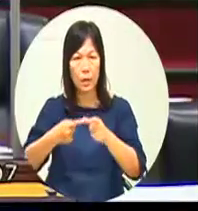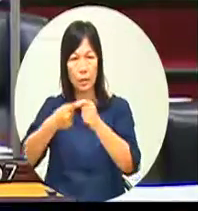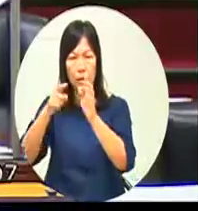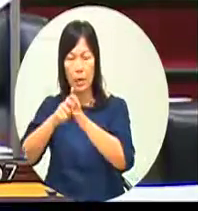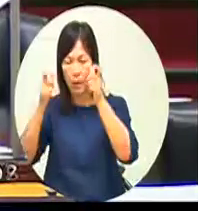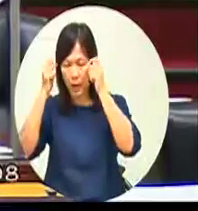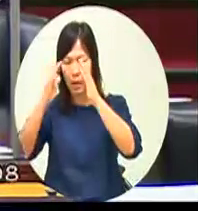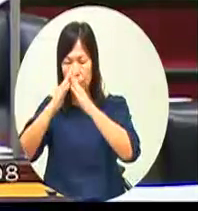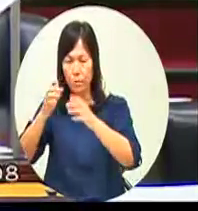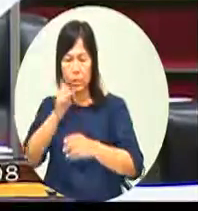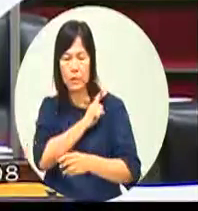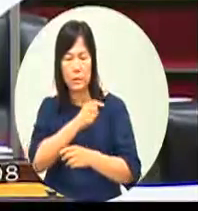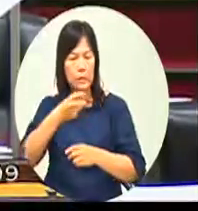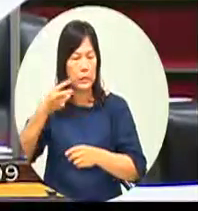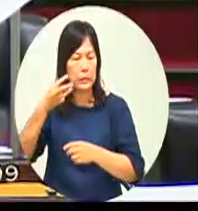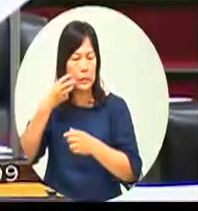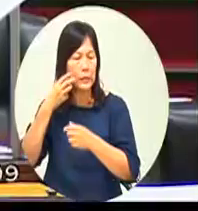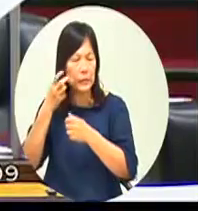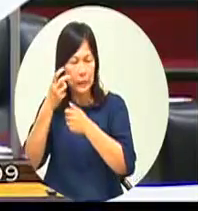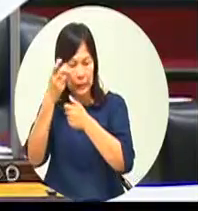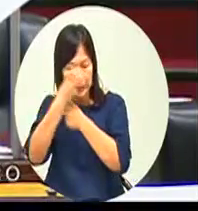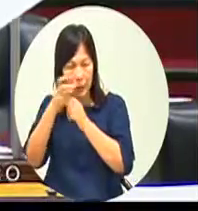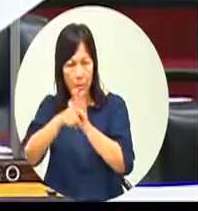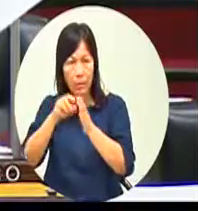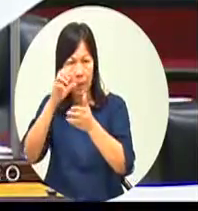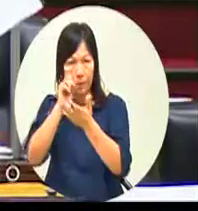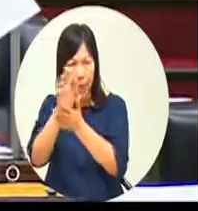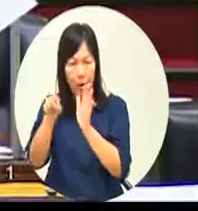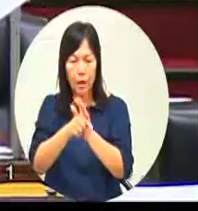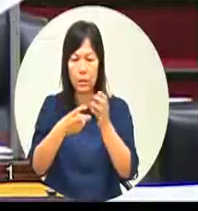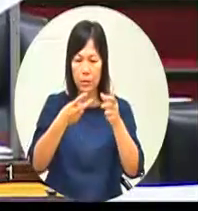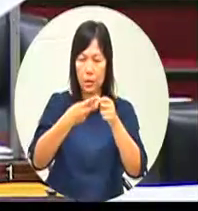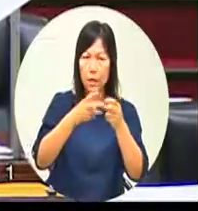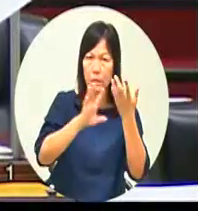市自治条例的报告嘛，第二个是其他事项。